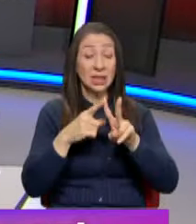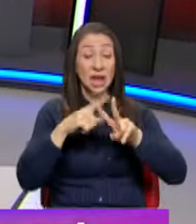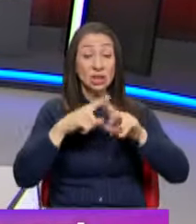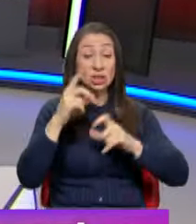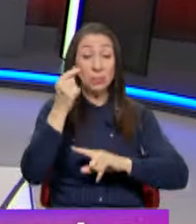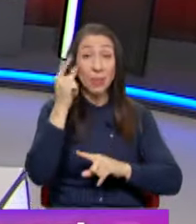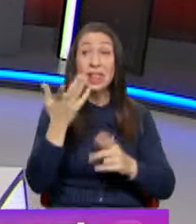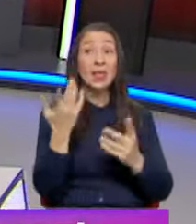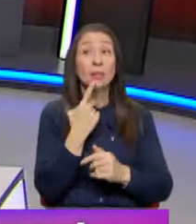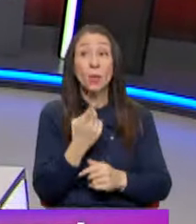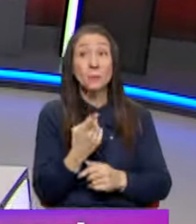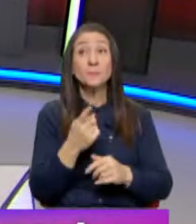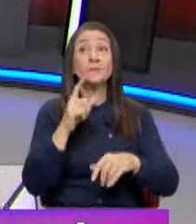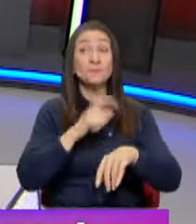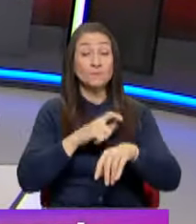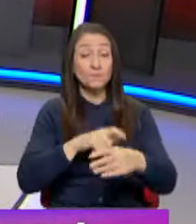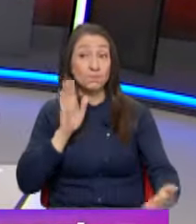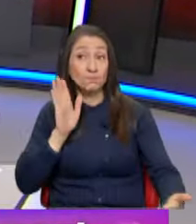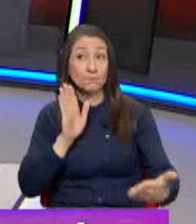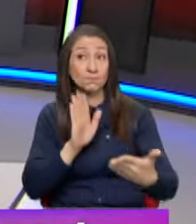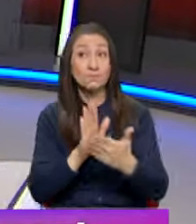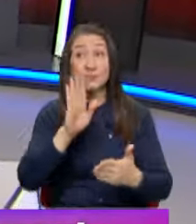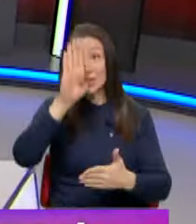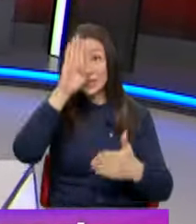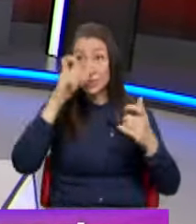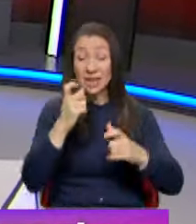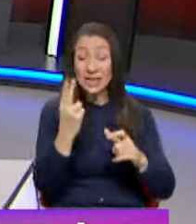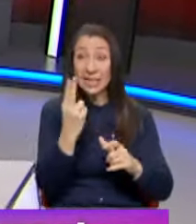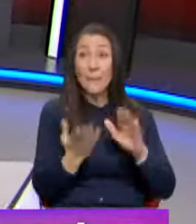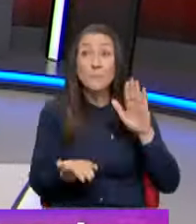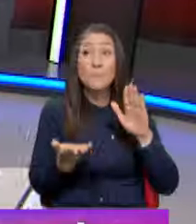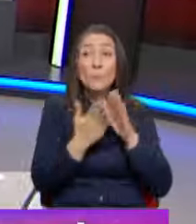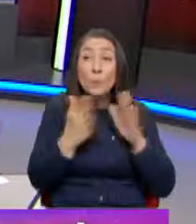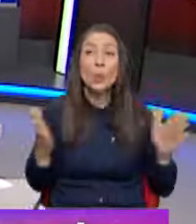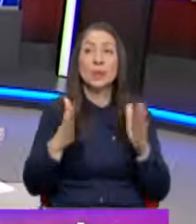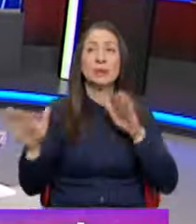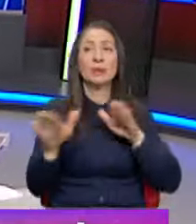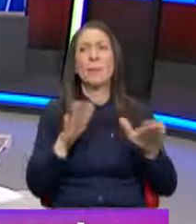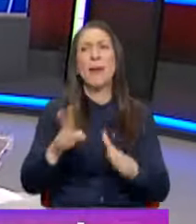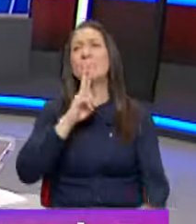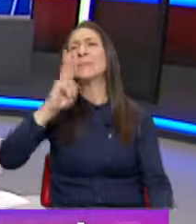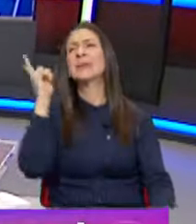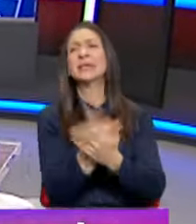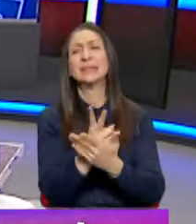görür bakın ne diyor zaman daralıyor İstanbul'da 7'den büyük deprem